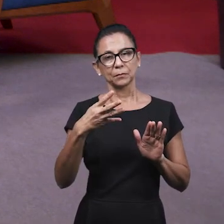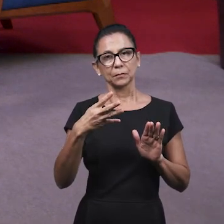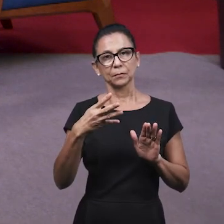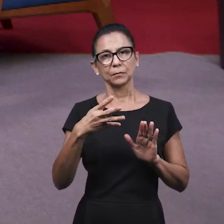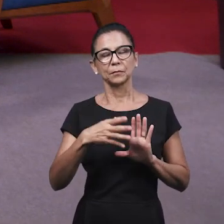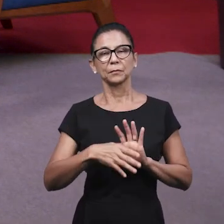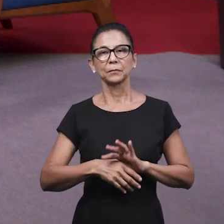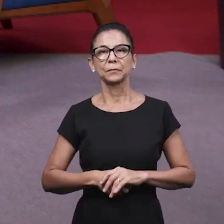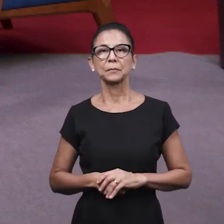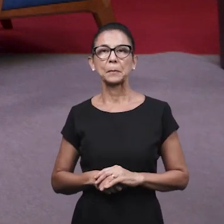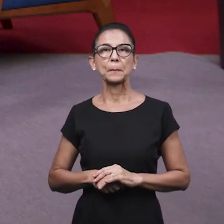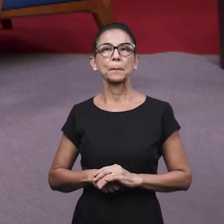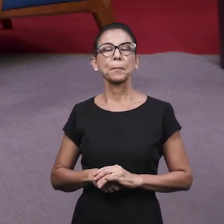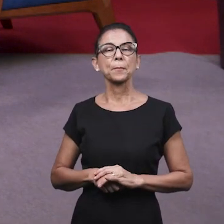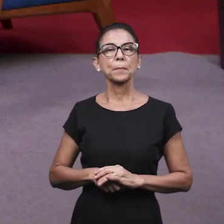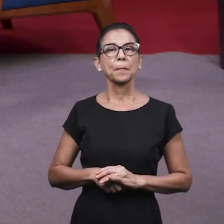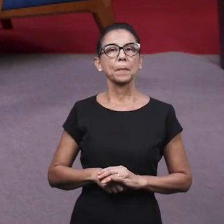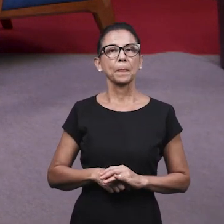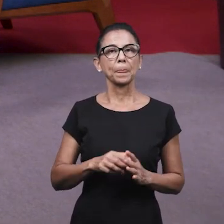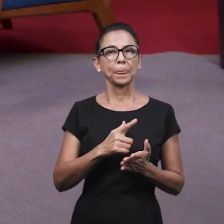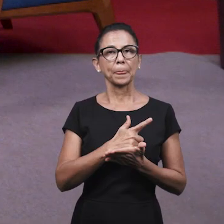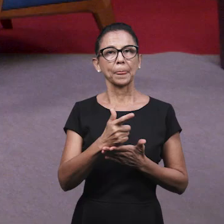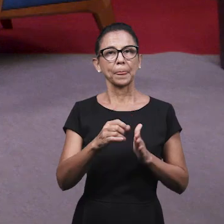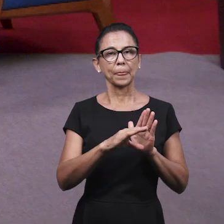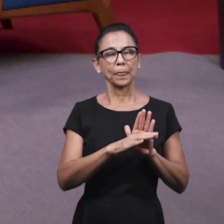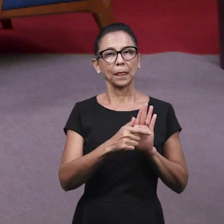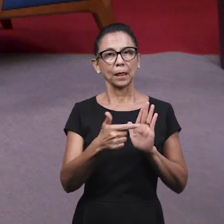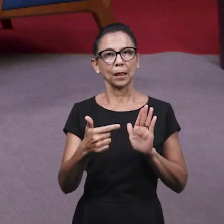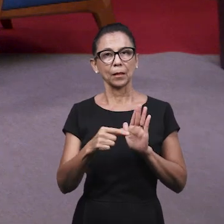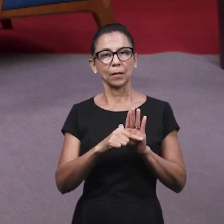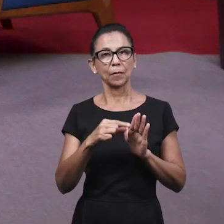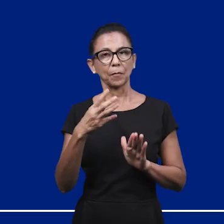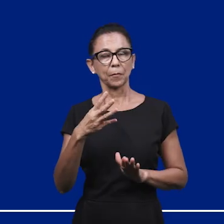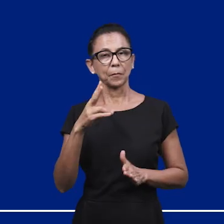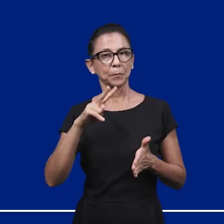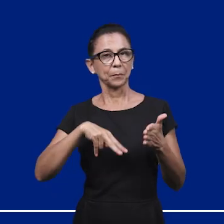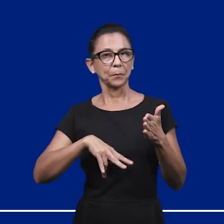Genèse 22, 4 qui dit, on lit,